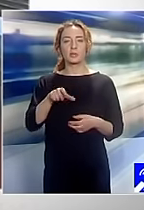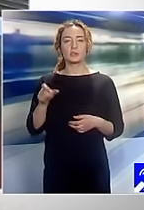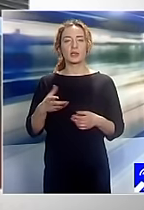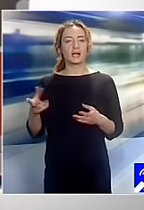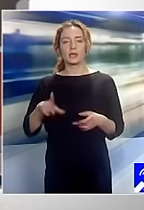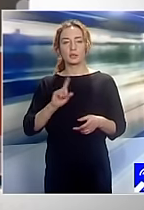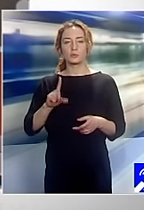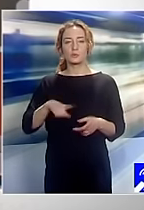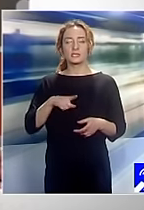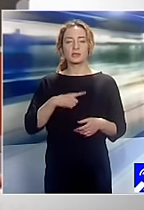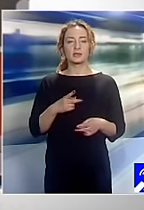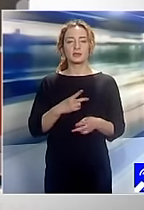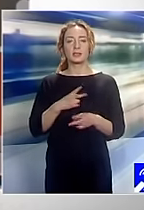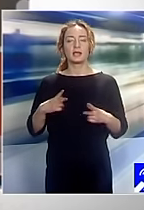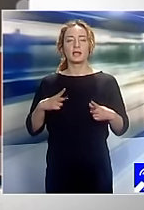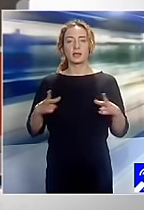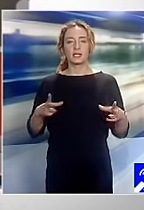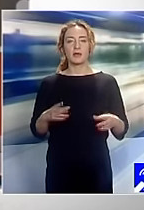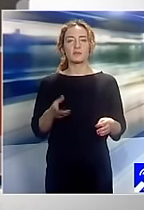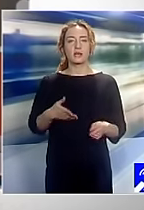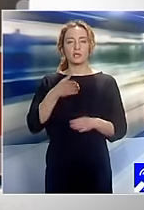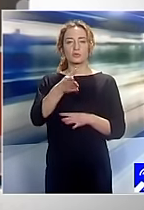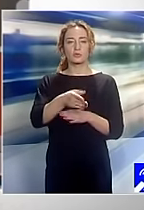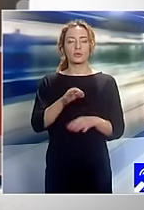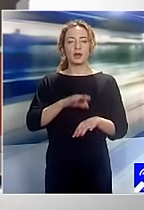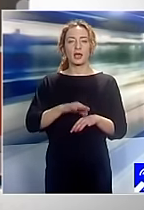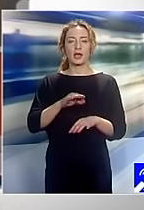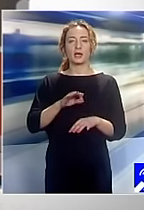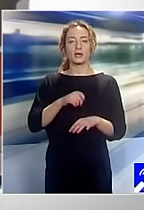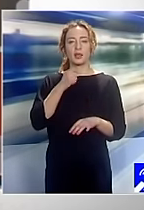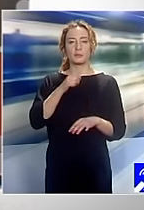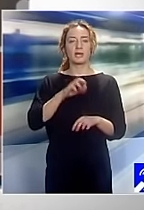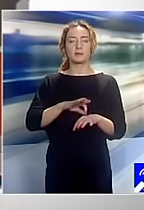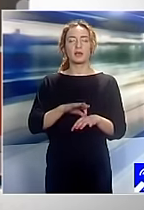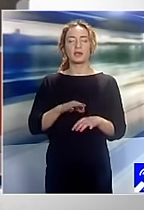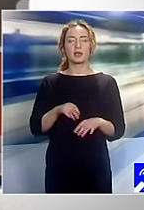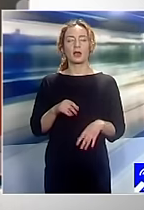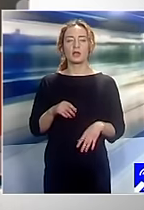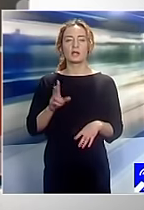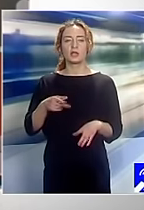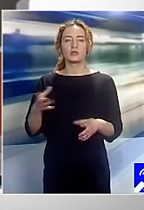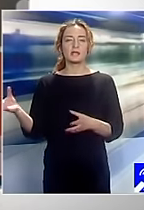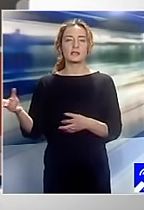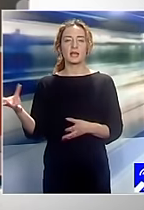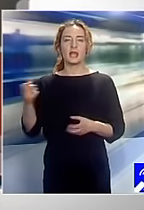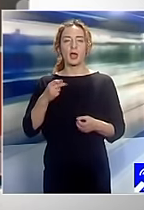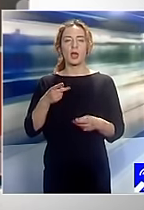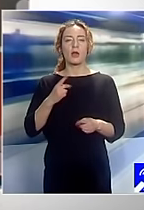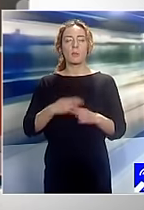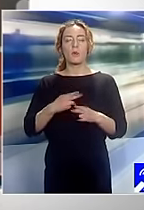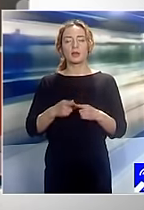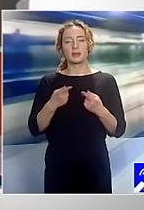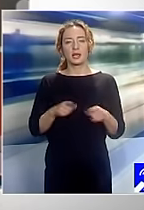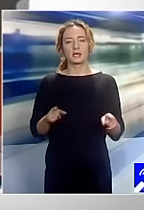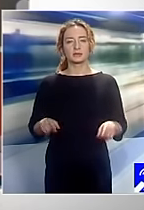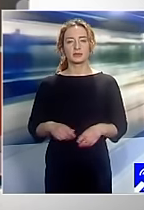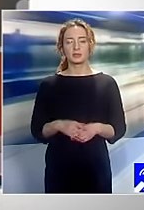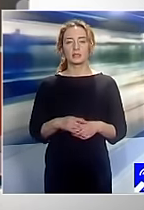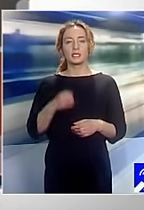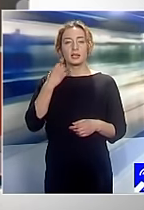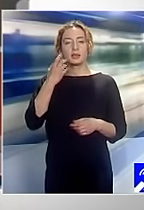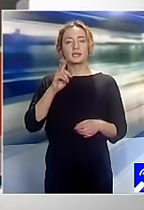într-un cabinet medical și să ia de la alții. Când ar trebui să se îngrijoreze și dacă totuși nu e așa de grav,